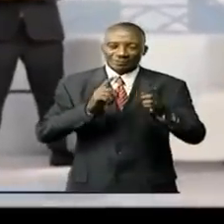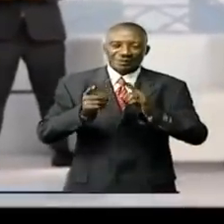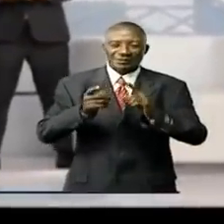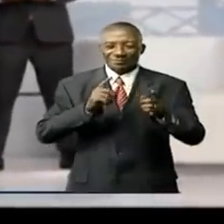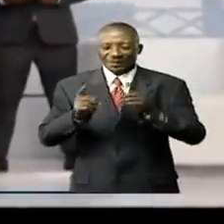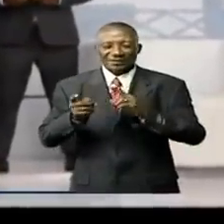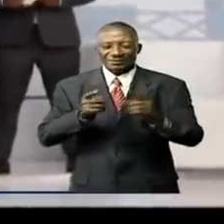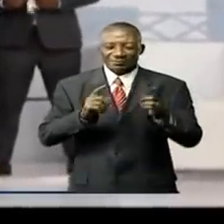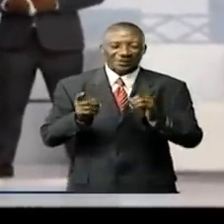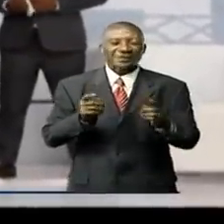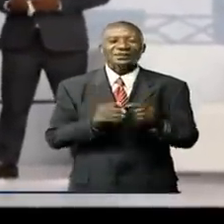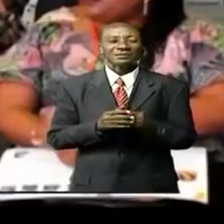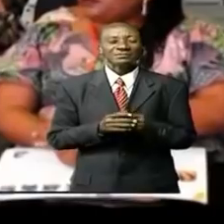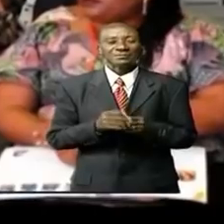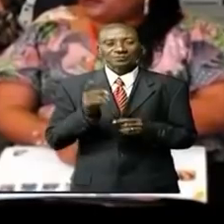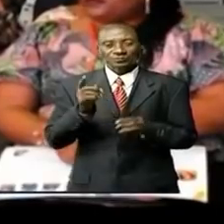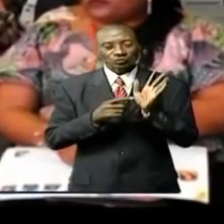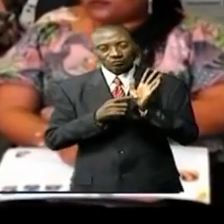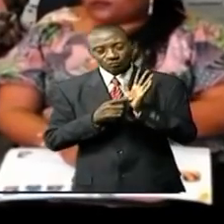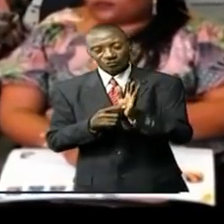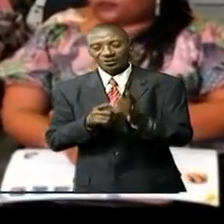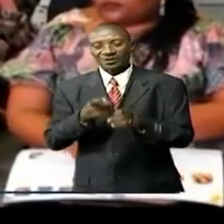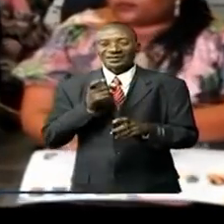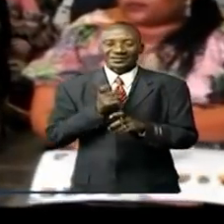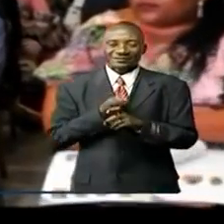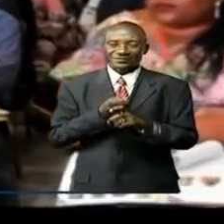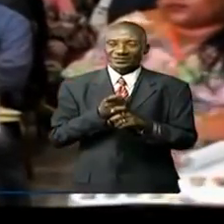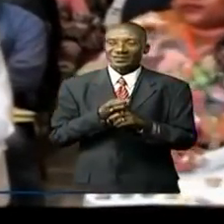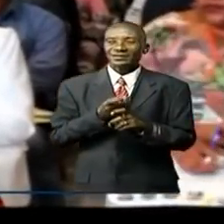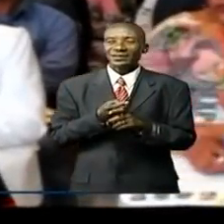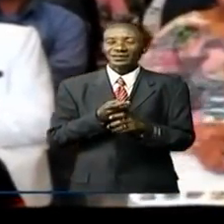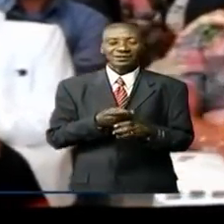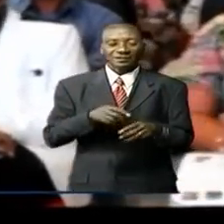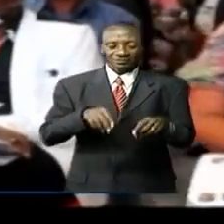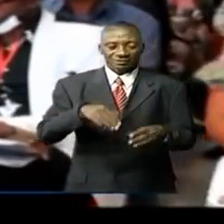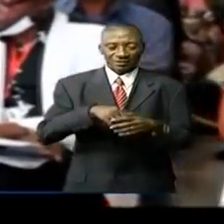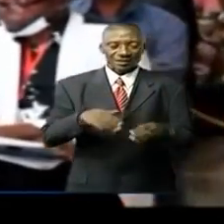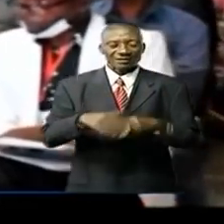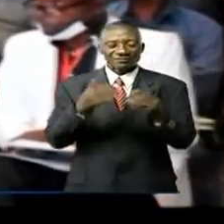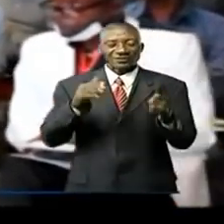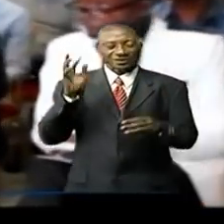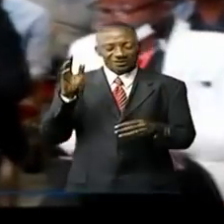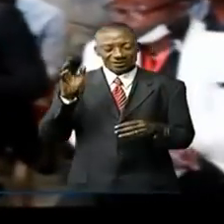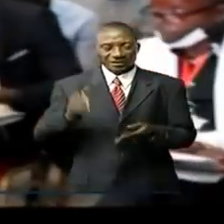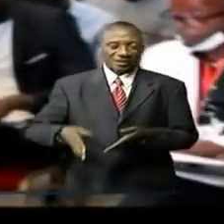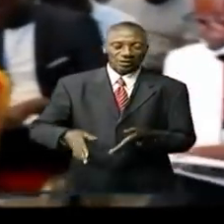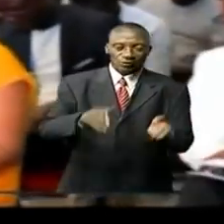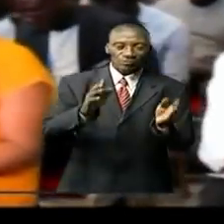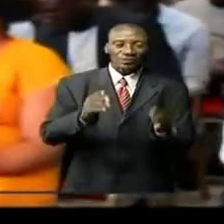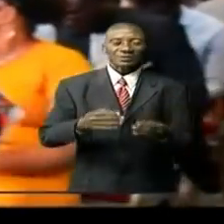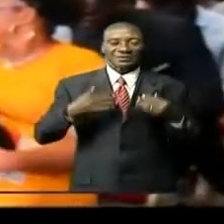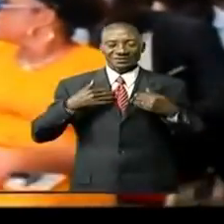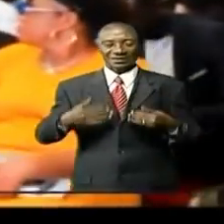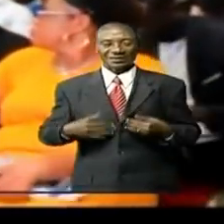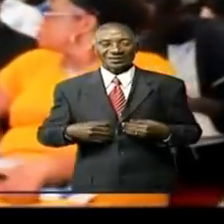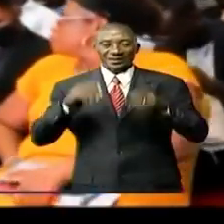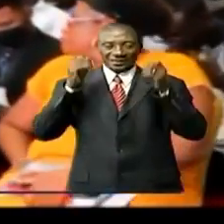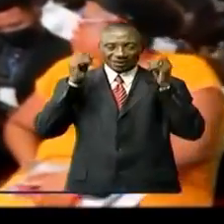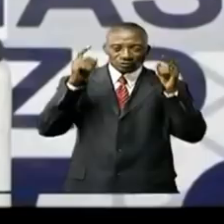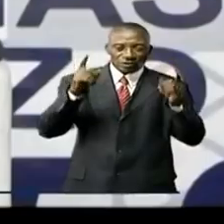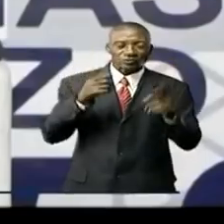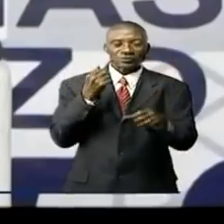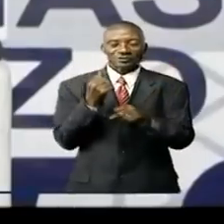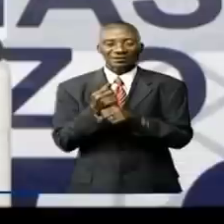les difficultés liées aux infrastructures, à la santé, à l'éducation, à l'emploi, à l'environnement et à